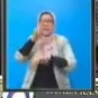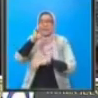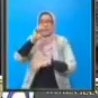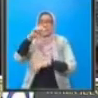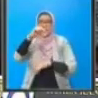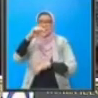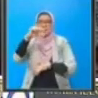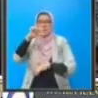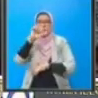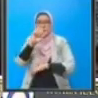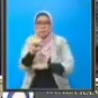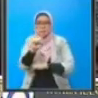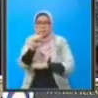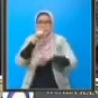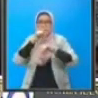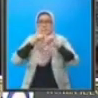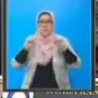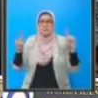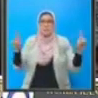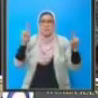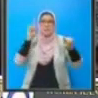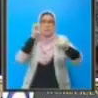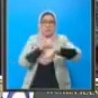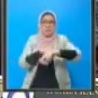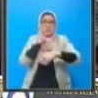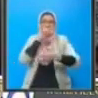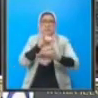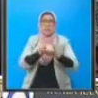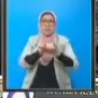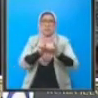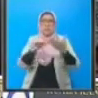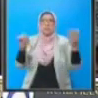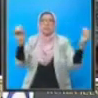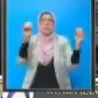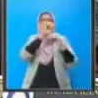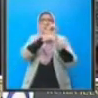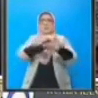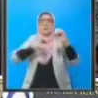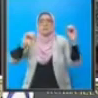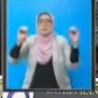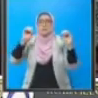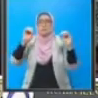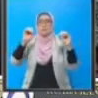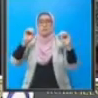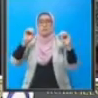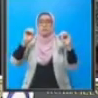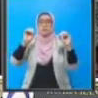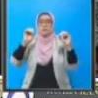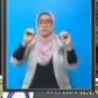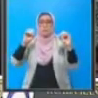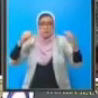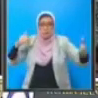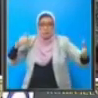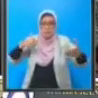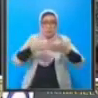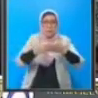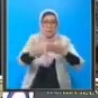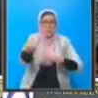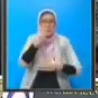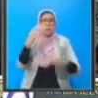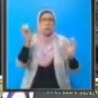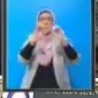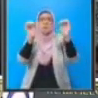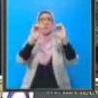berkenaan itu pada Rengas tiade Mungkinkah ada disitu cetak pasti sehinggalah dikomplain tetapi ada tapi saya yakin